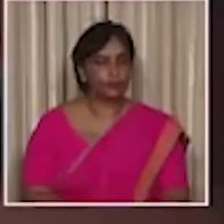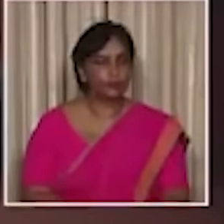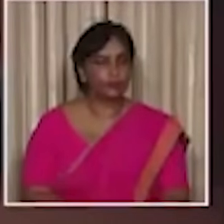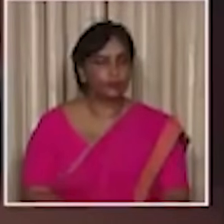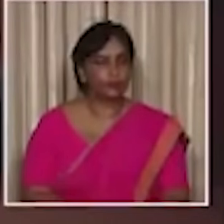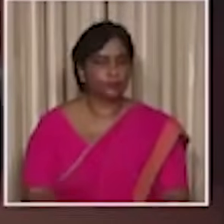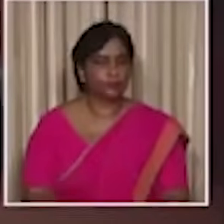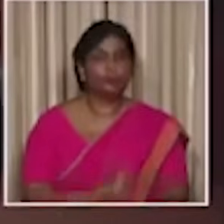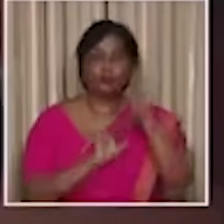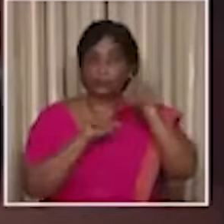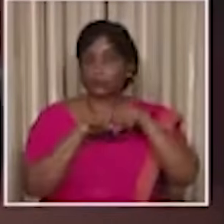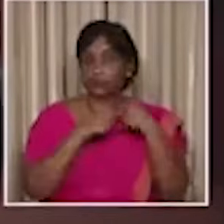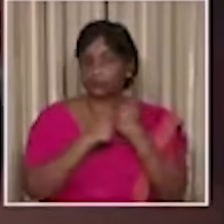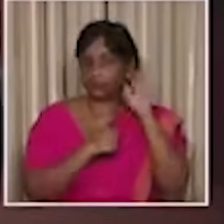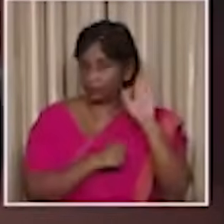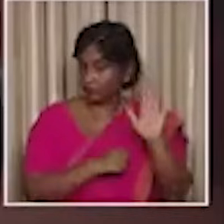Ema samaga mewisin.